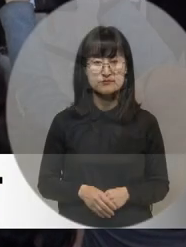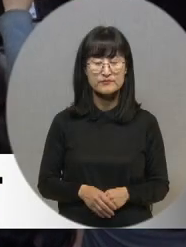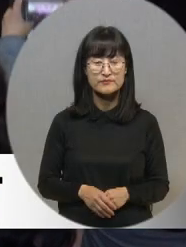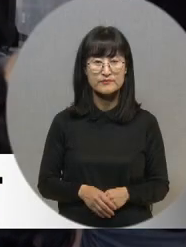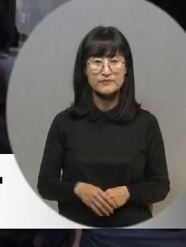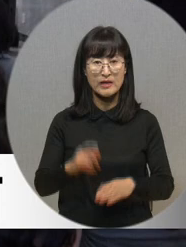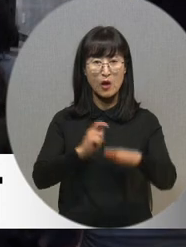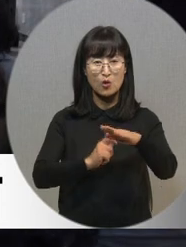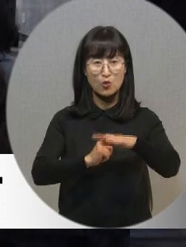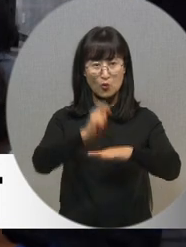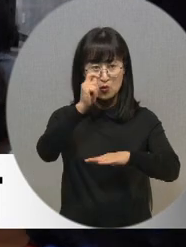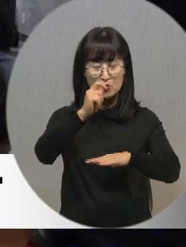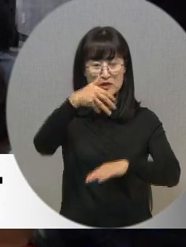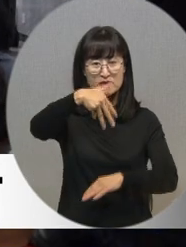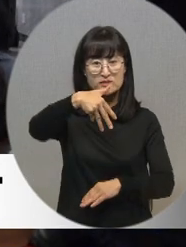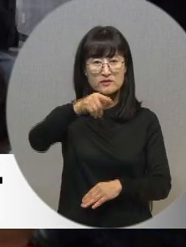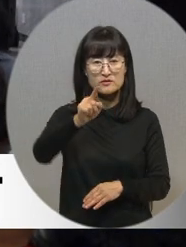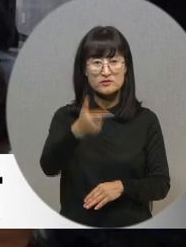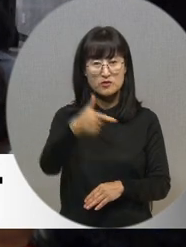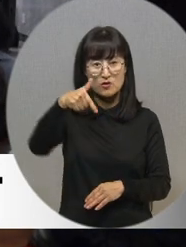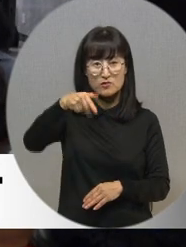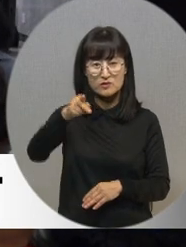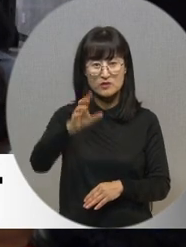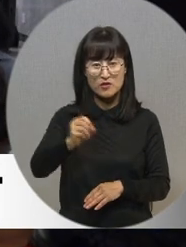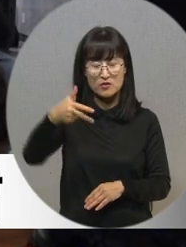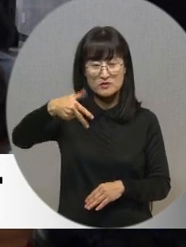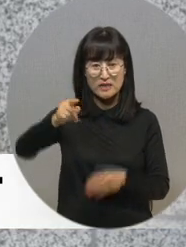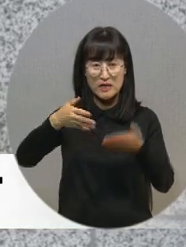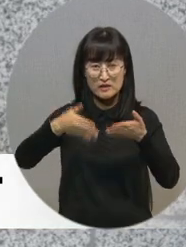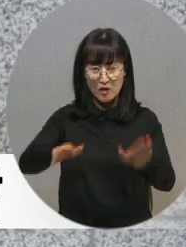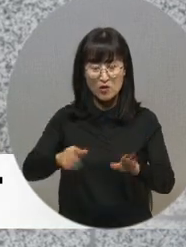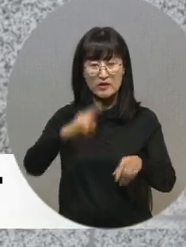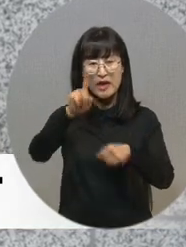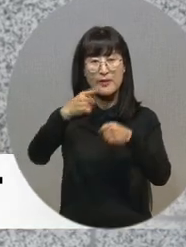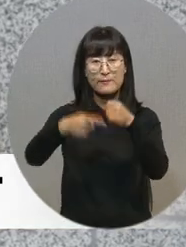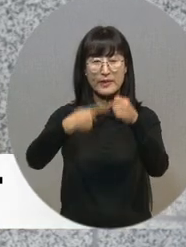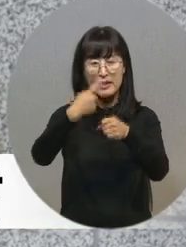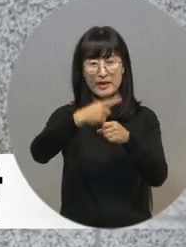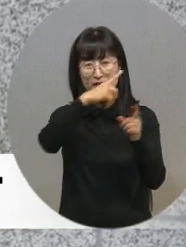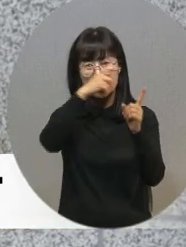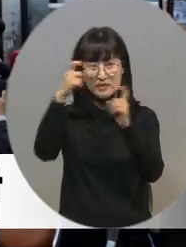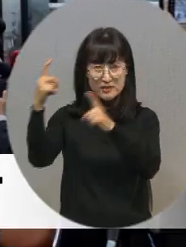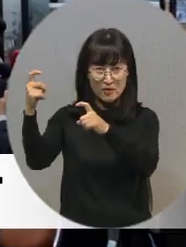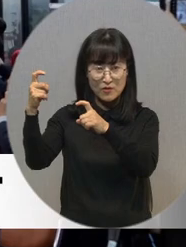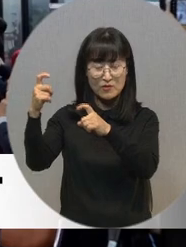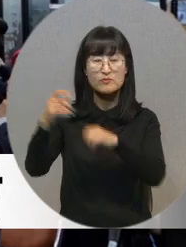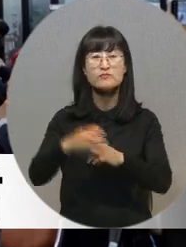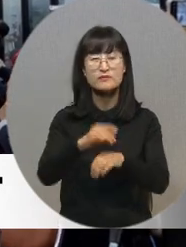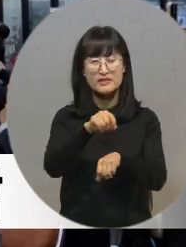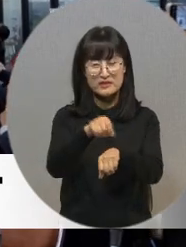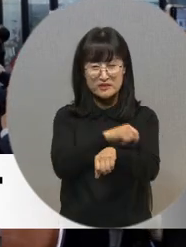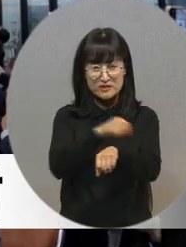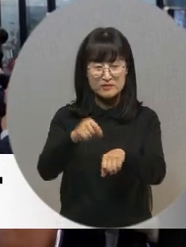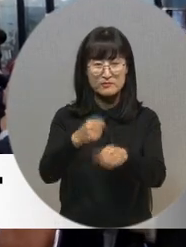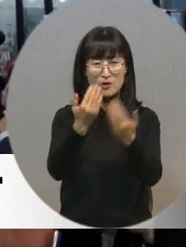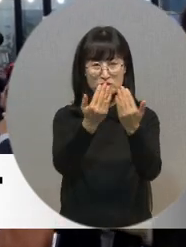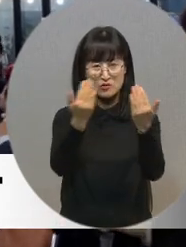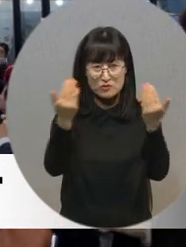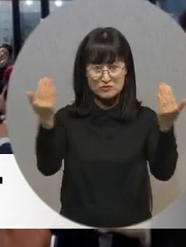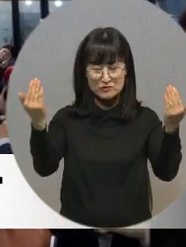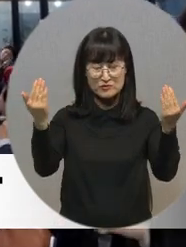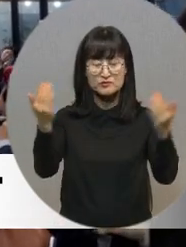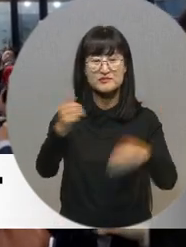고흥군에서 천경자 화백 탄생 100주년을 기념해 찬란한 전설 천경자 특별전이 막을